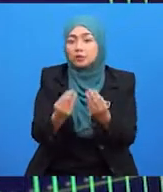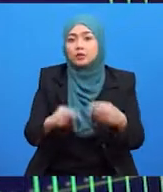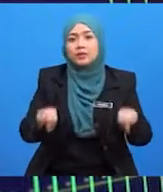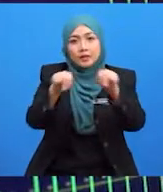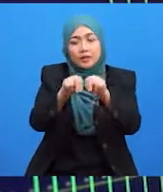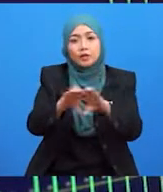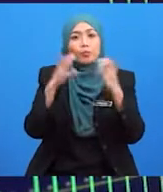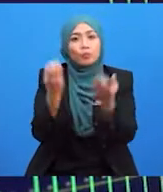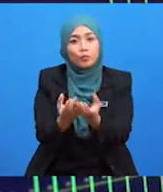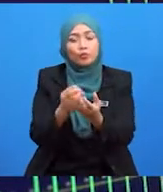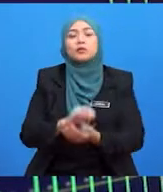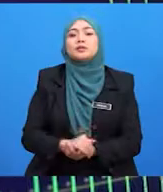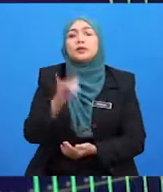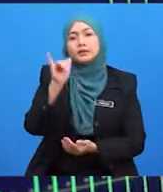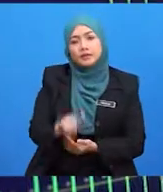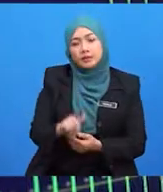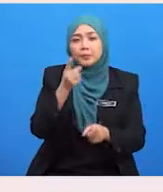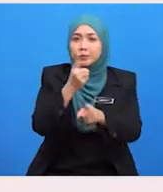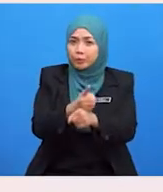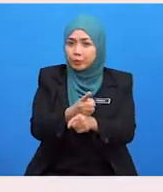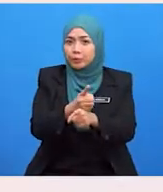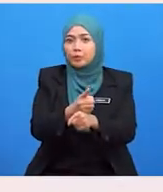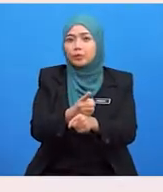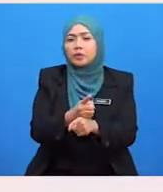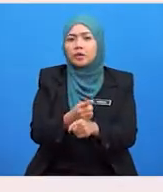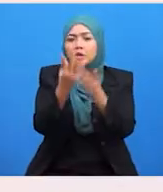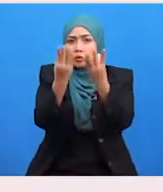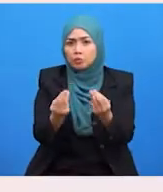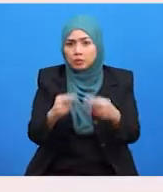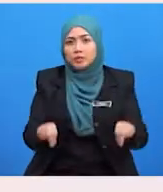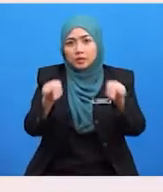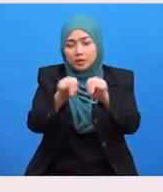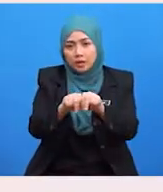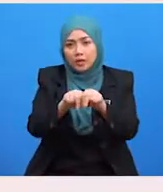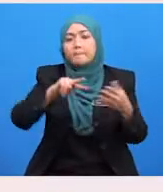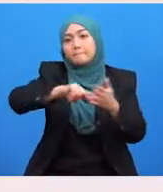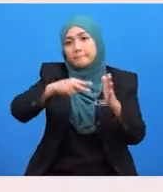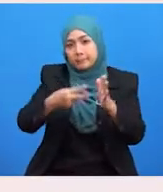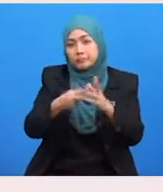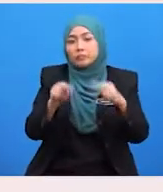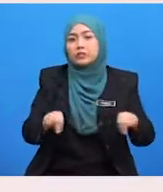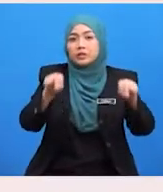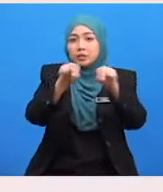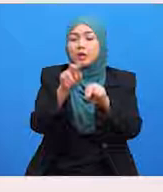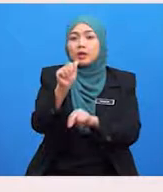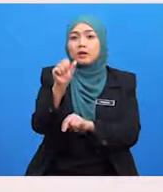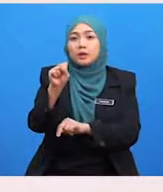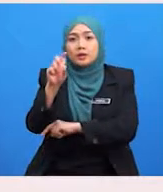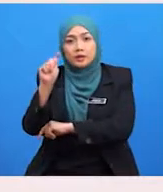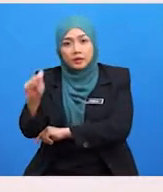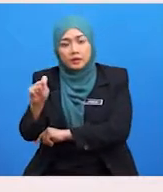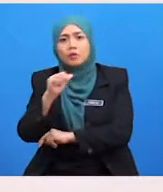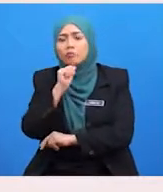terkumpul? Ya, betul. Susut nilai ialah nilai aset bukan semasa